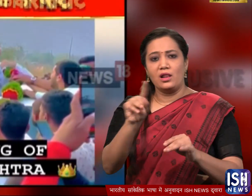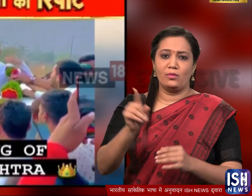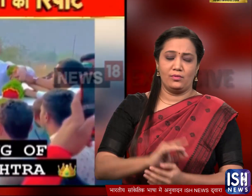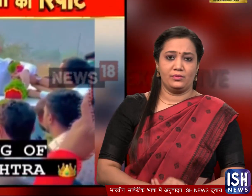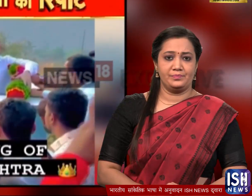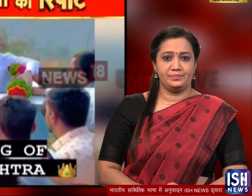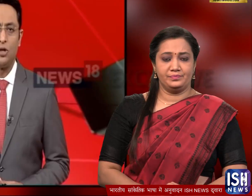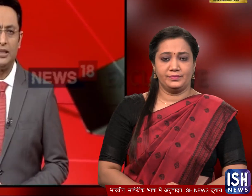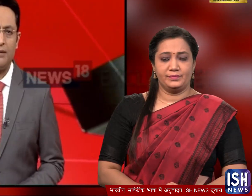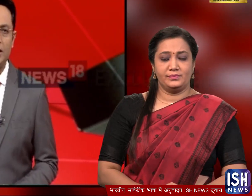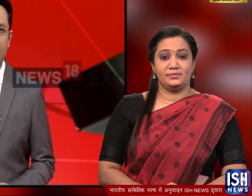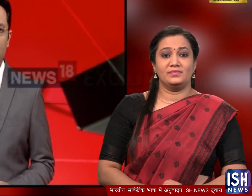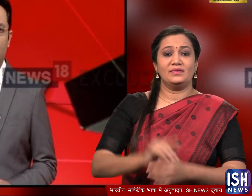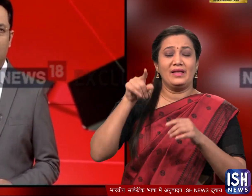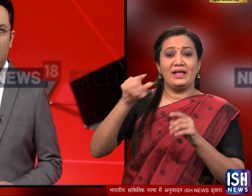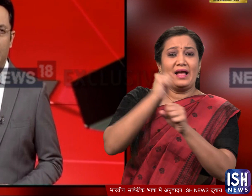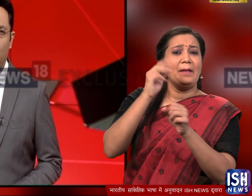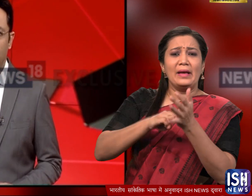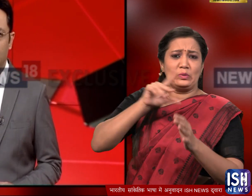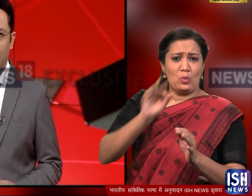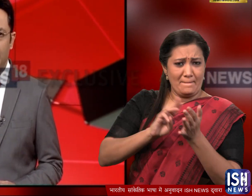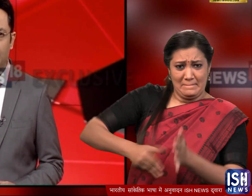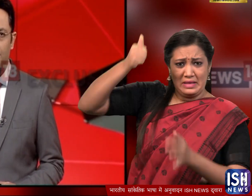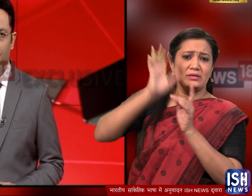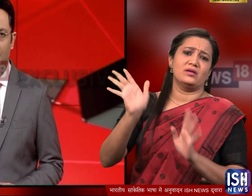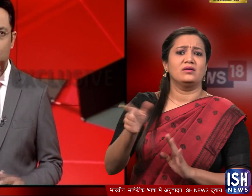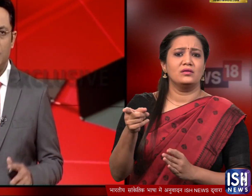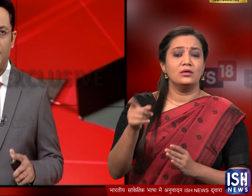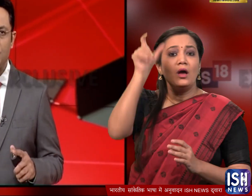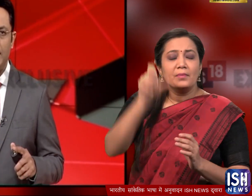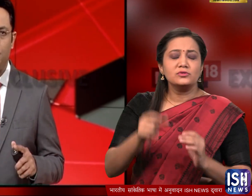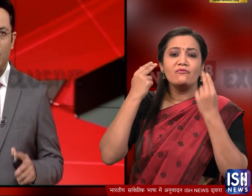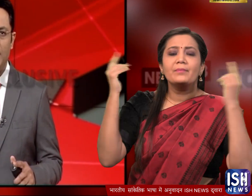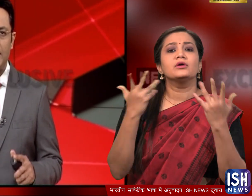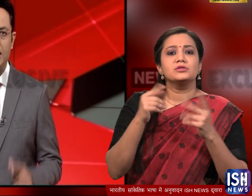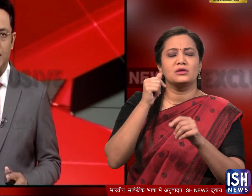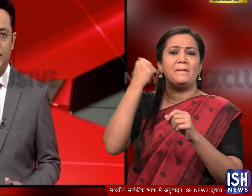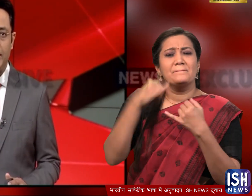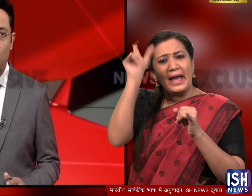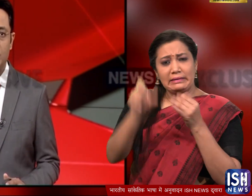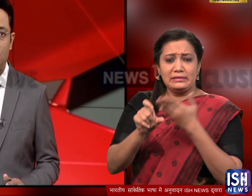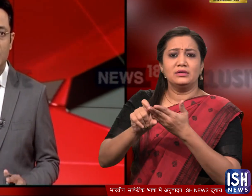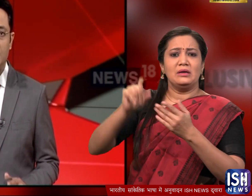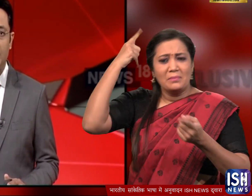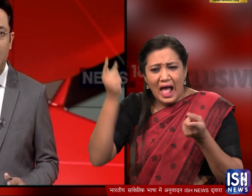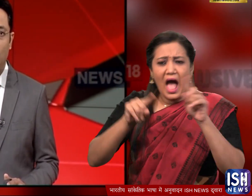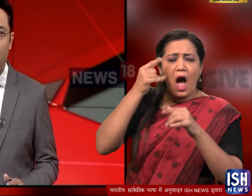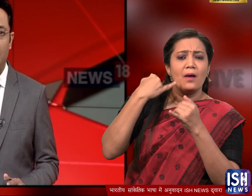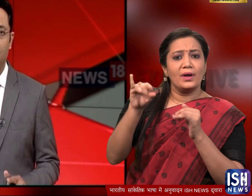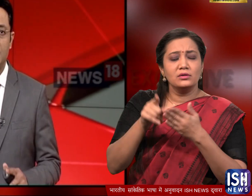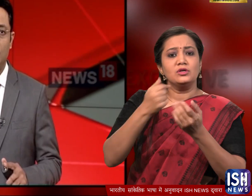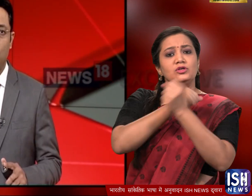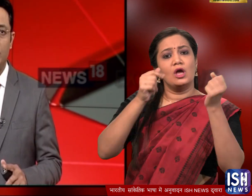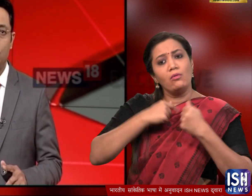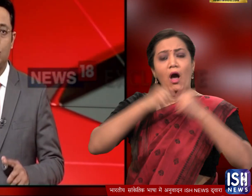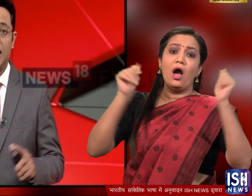भी मिल गई। सौभाग्य की बात यह कि गजानन मारने कोई नेता नहीं है। अभी उसकी पहचान पुणे में गैंगस्टर की है और उसके जेल से रिहा होने पर